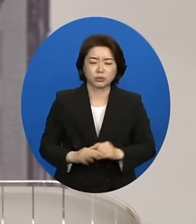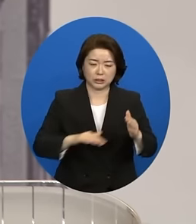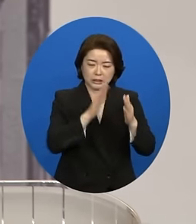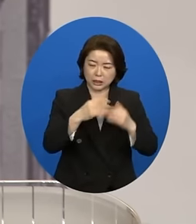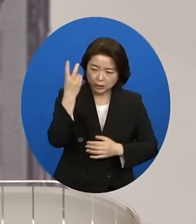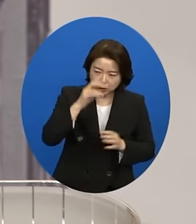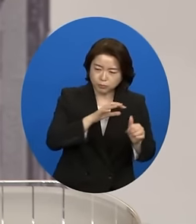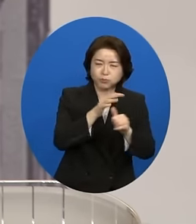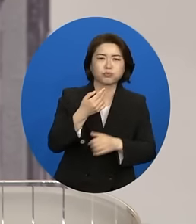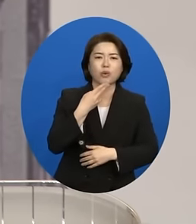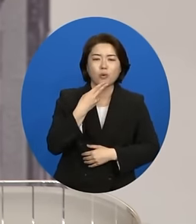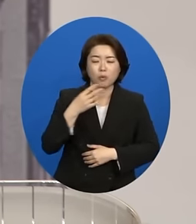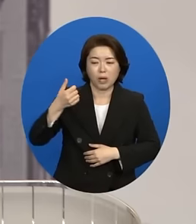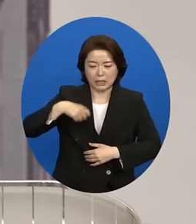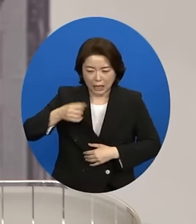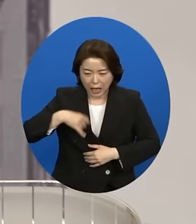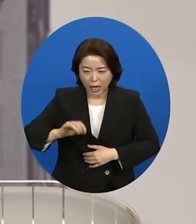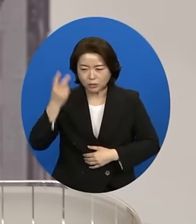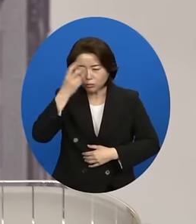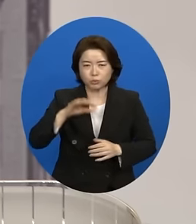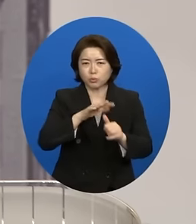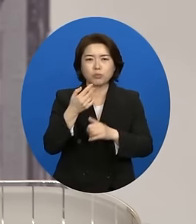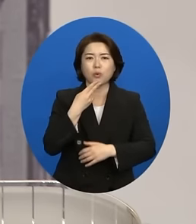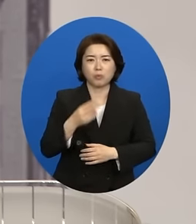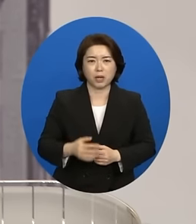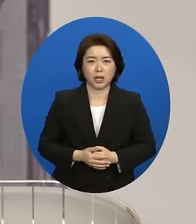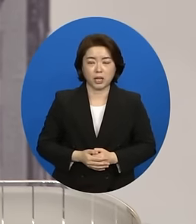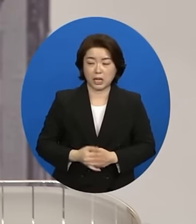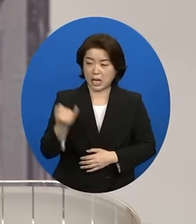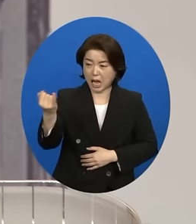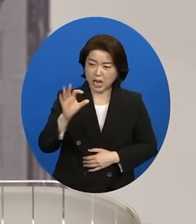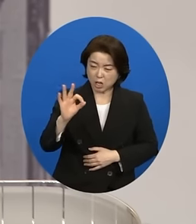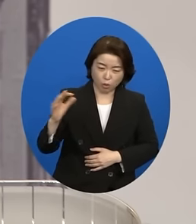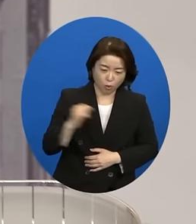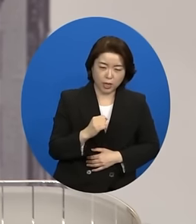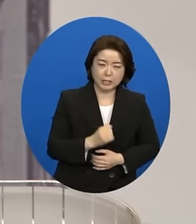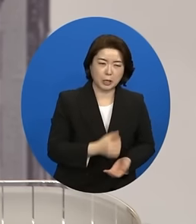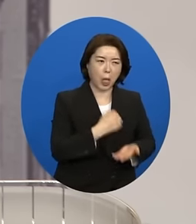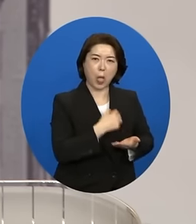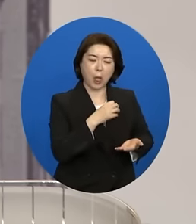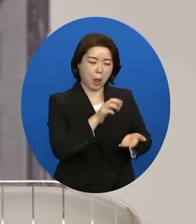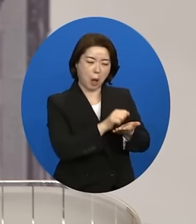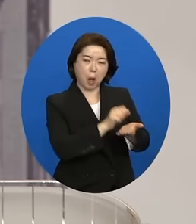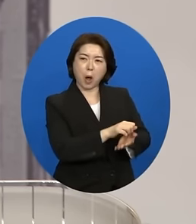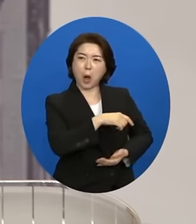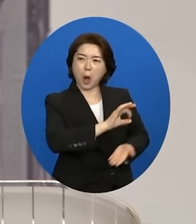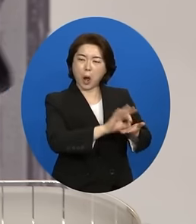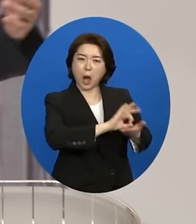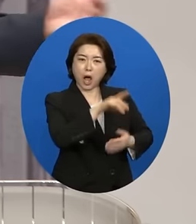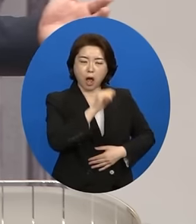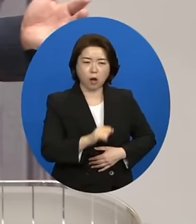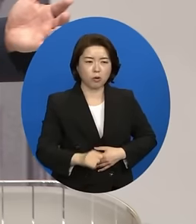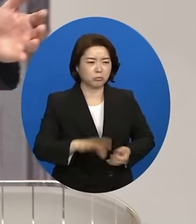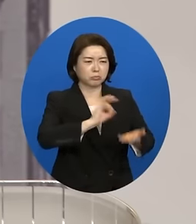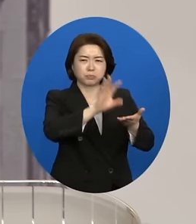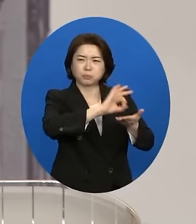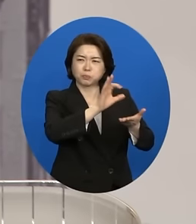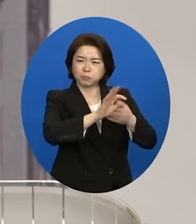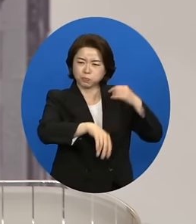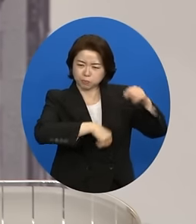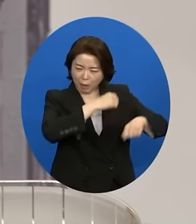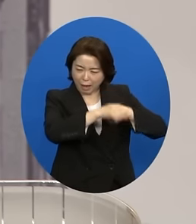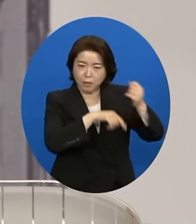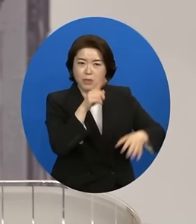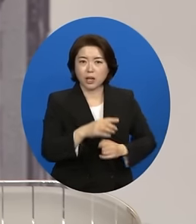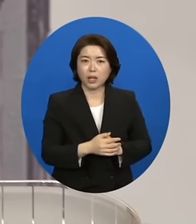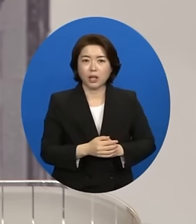돌보지 않고 애들도 돌보지 않고 아내 돈 가지고 도박하고 흥청망청 쓰고 그렇게 가정과 멀어지면서 산